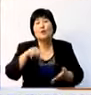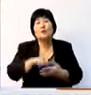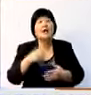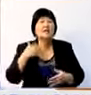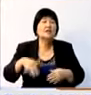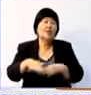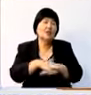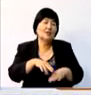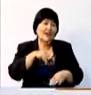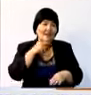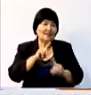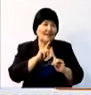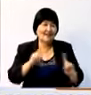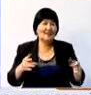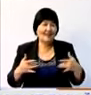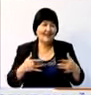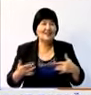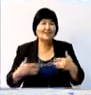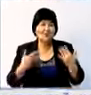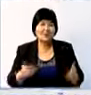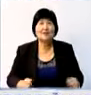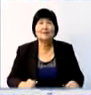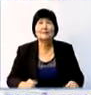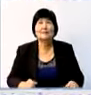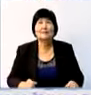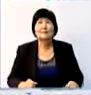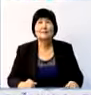сыр жұртшылығының назарына ерекше концерт ұсынды.